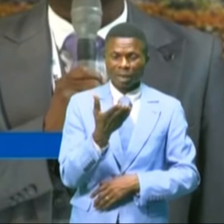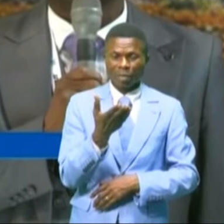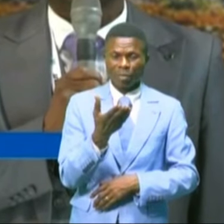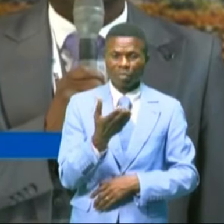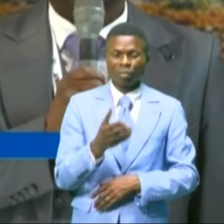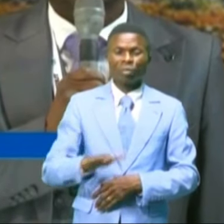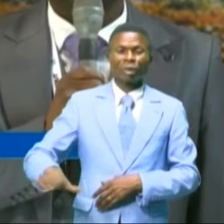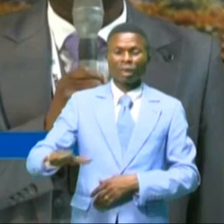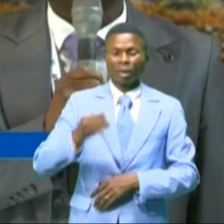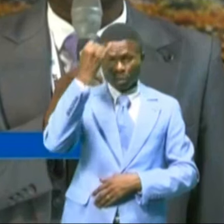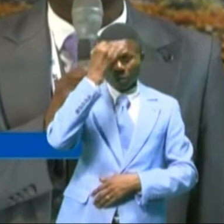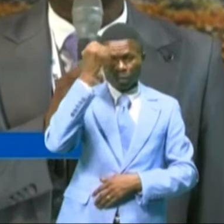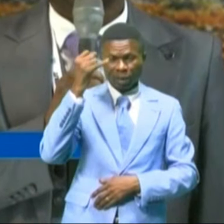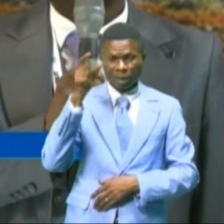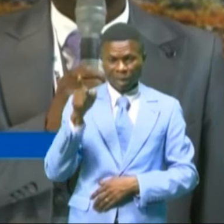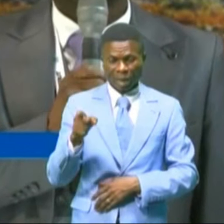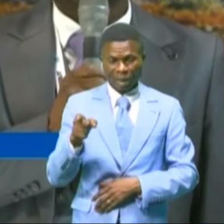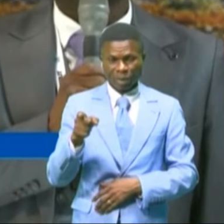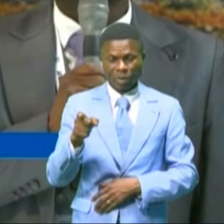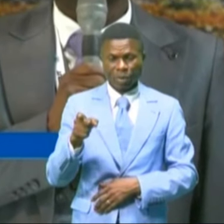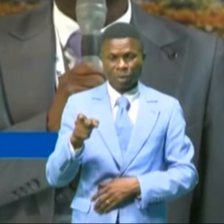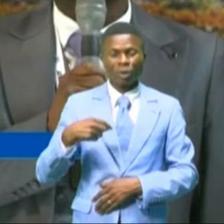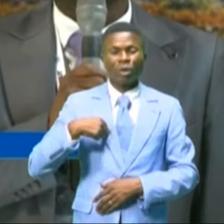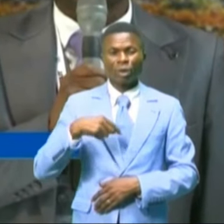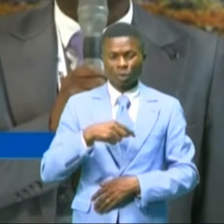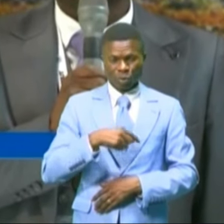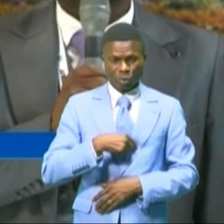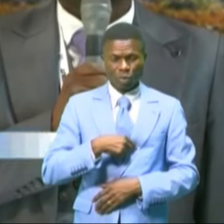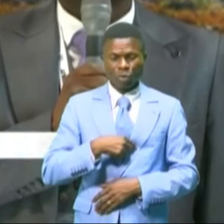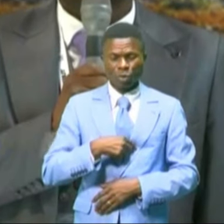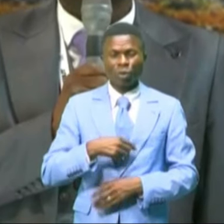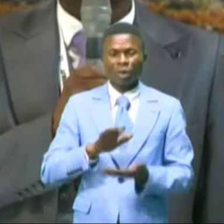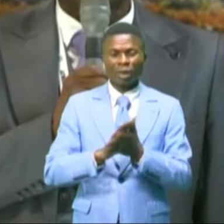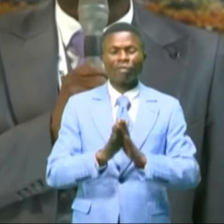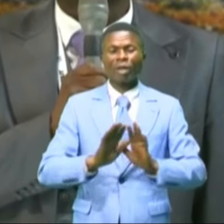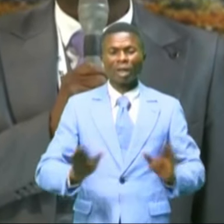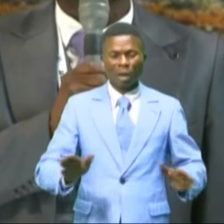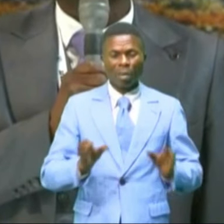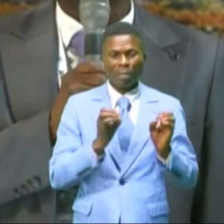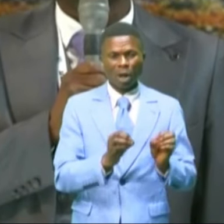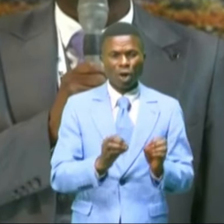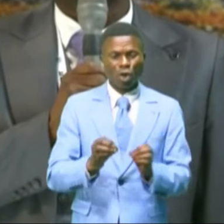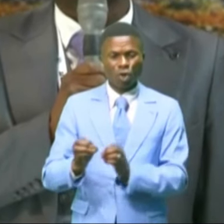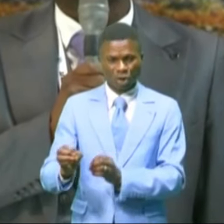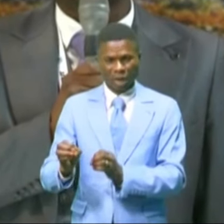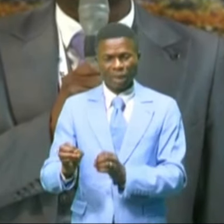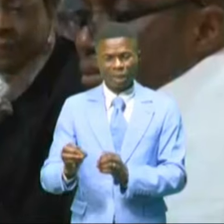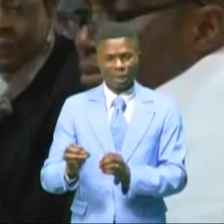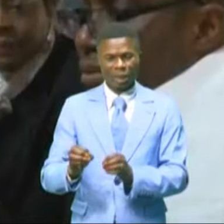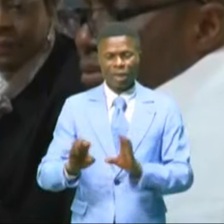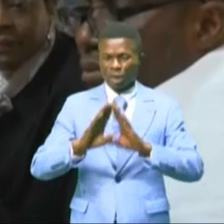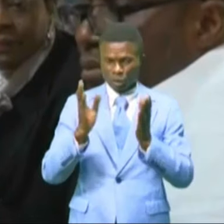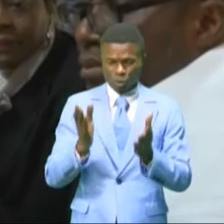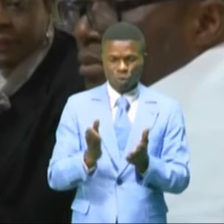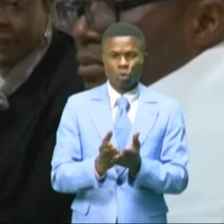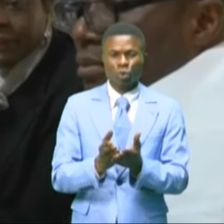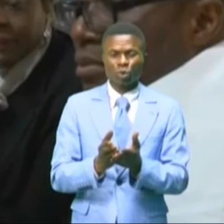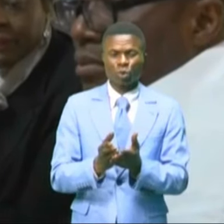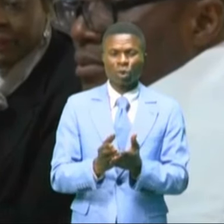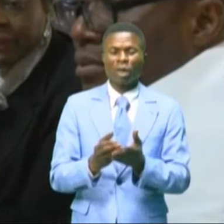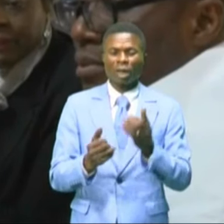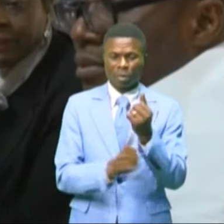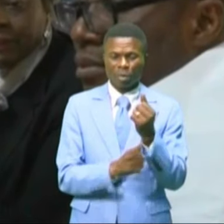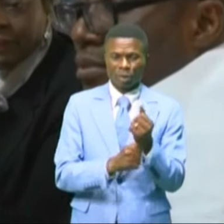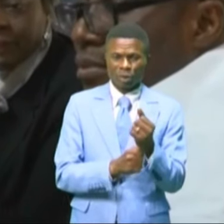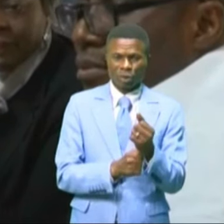ici en Italie, nous allons bien devoir organiser aussi toute la chaîne dans le cadre